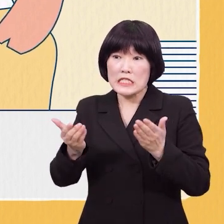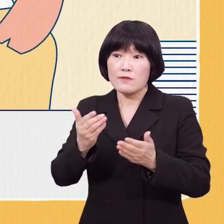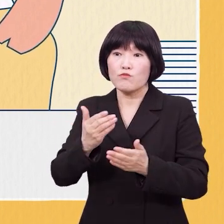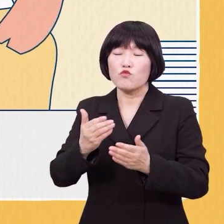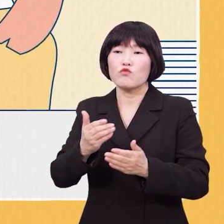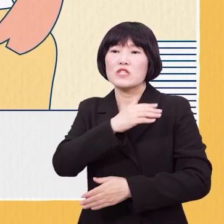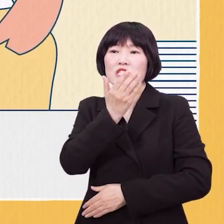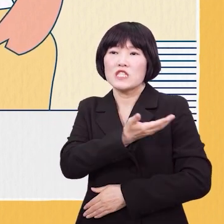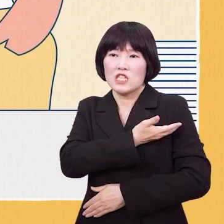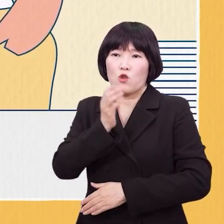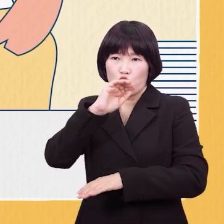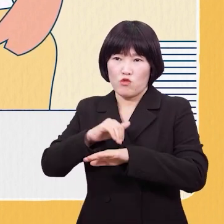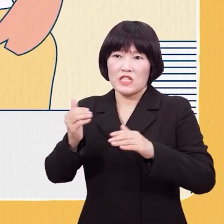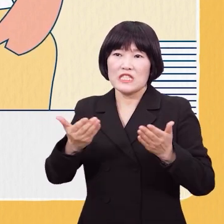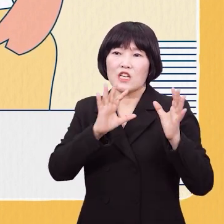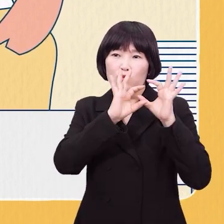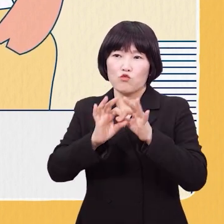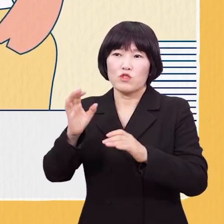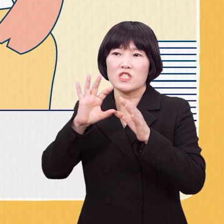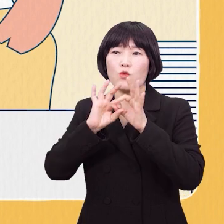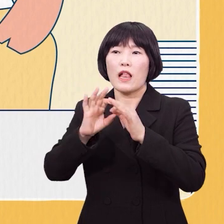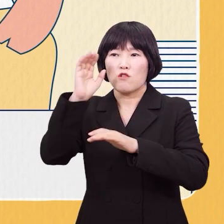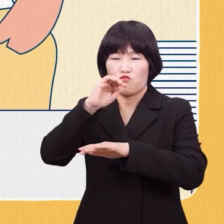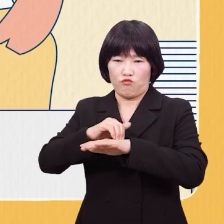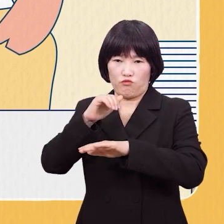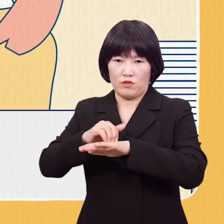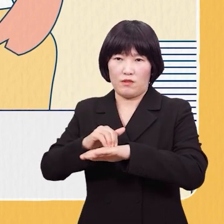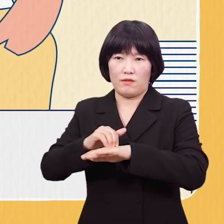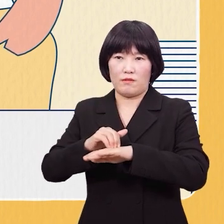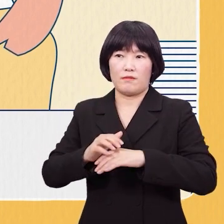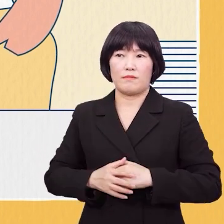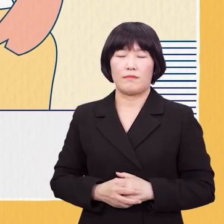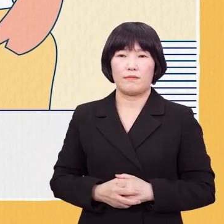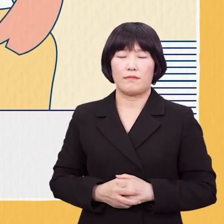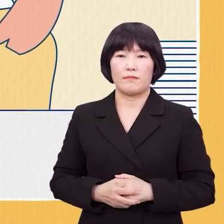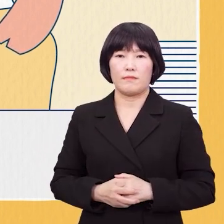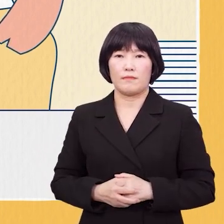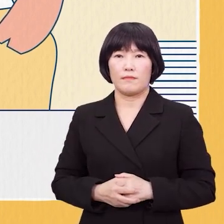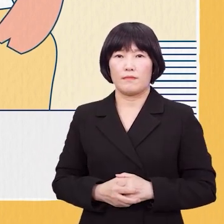및 직업유지 관련 훈련으로 구성됩니다.